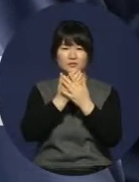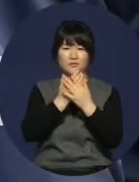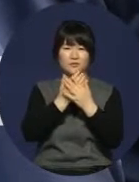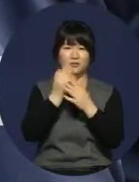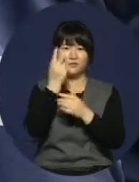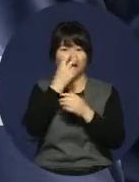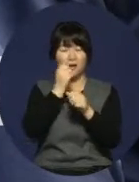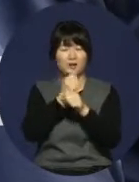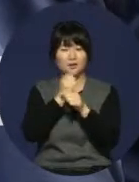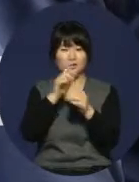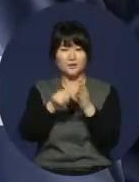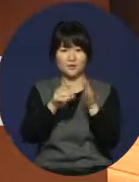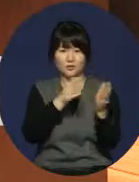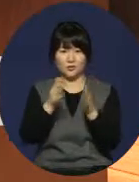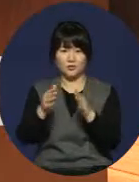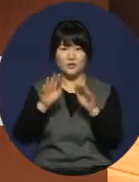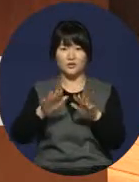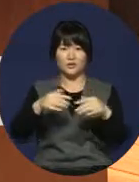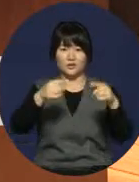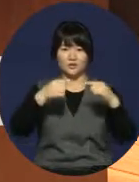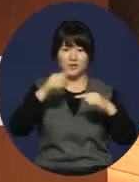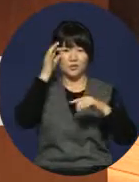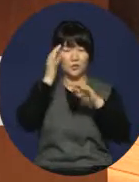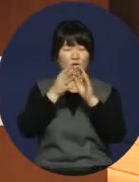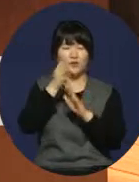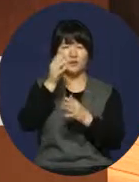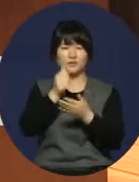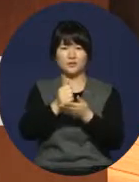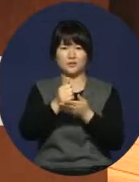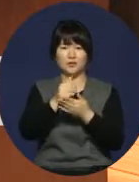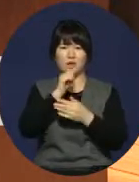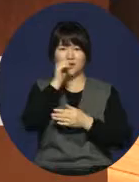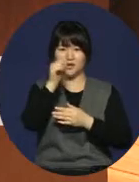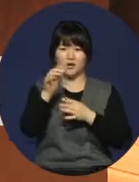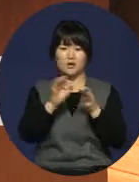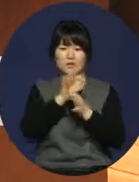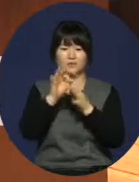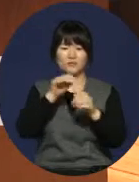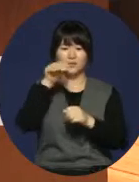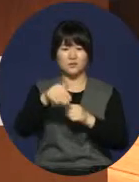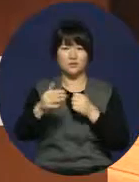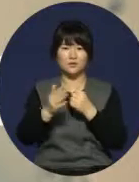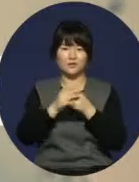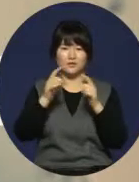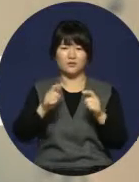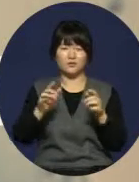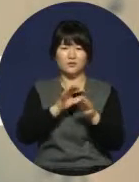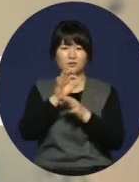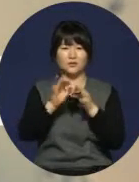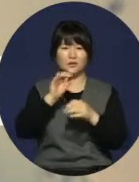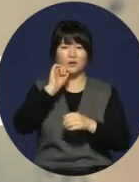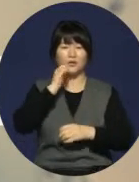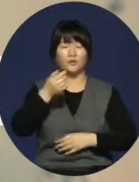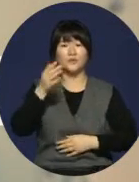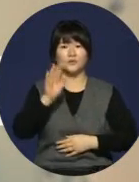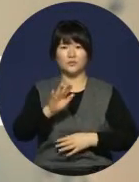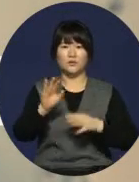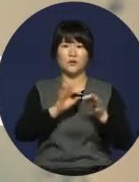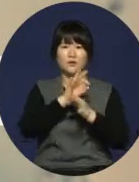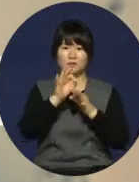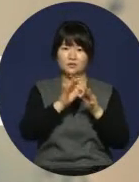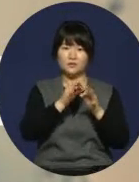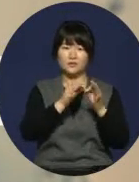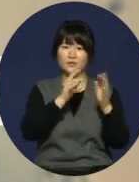마련됐습니다. 이날 심포지엄에 함께한 이강덕 시장은 철강 경기 침체로 지역 경제가 어려운 상황을 맞고 있지만